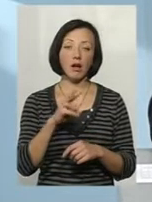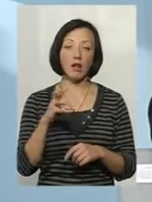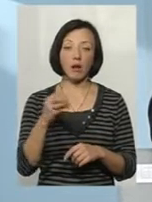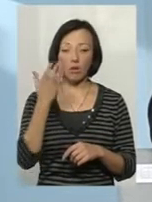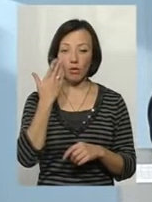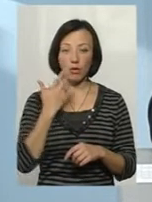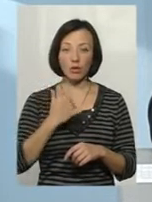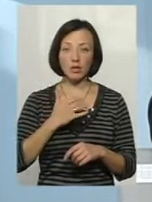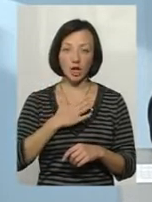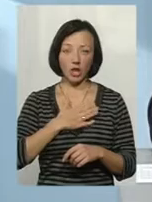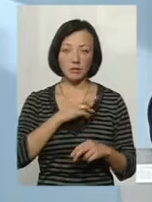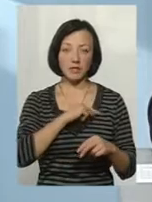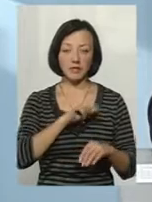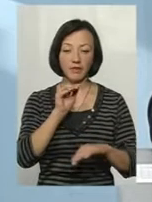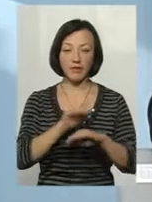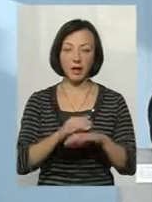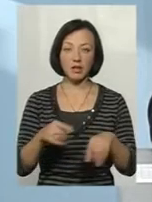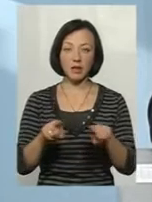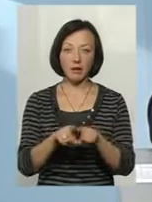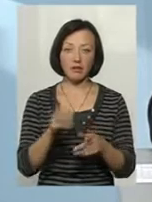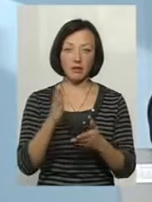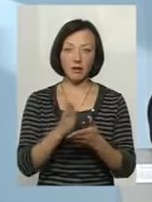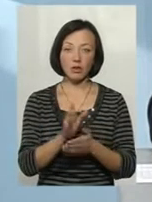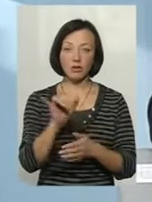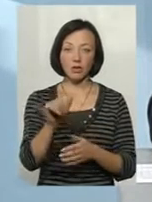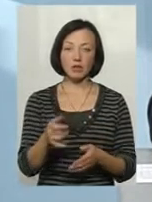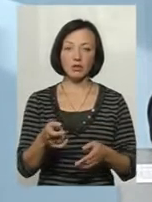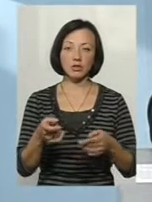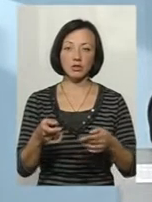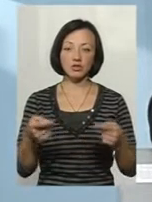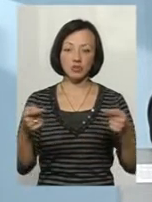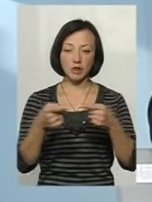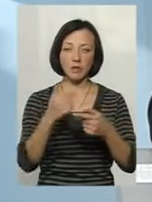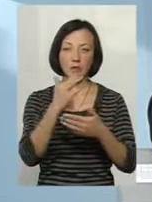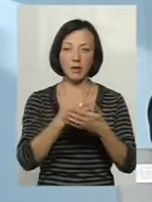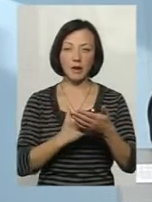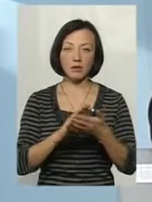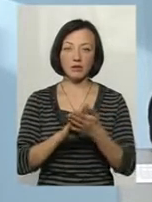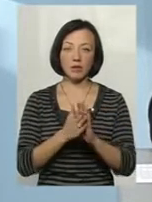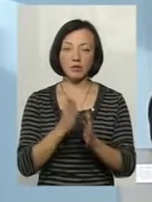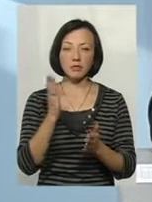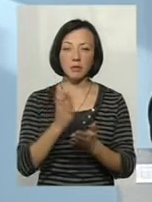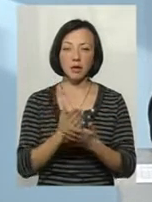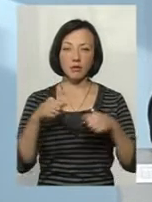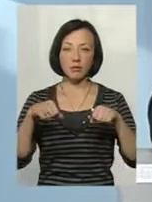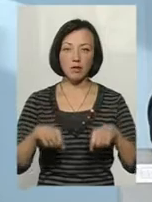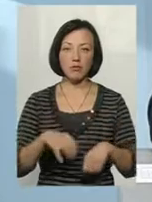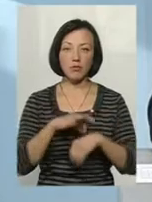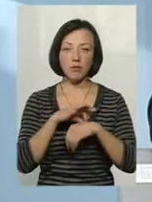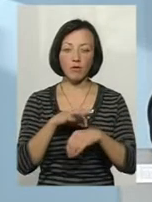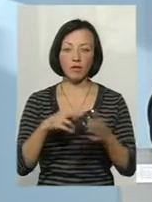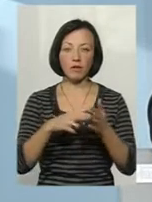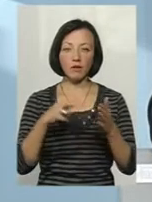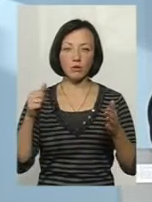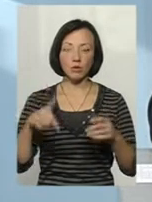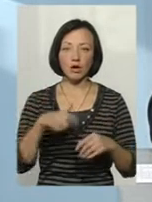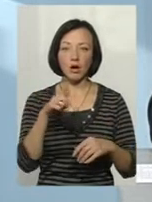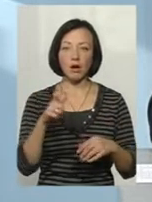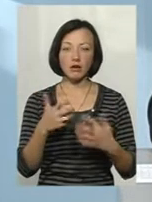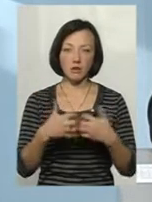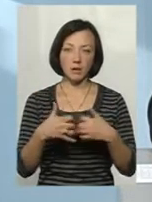коли наші працівники виявляють такі факти, в них є чіткий перелік ситуацій, коли вони мають право проводити відключення